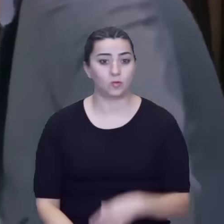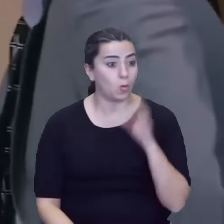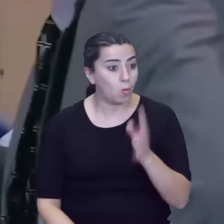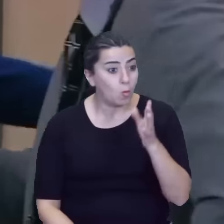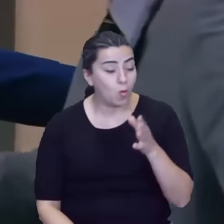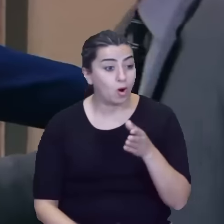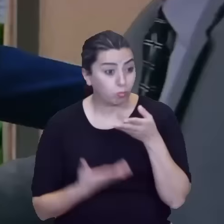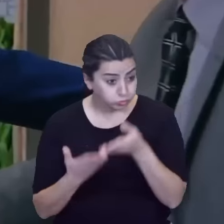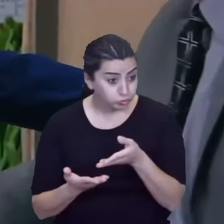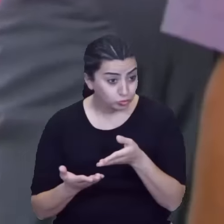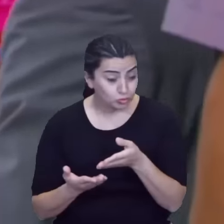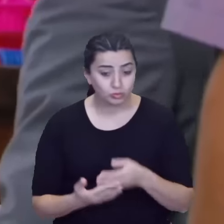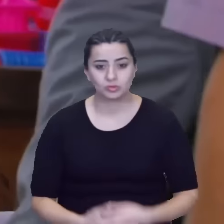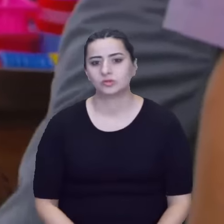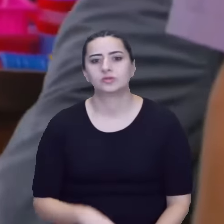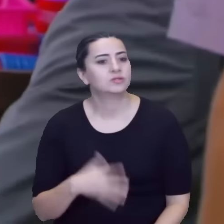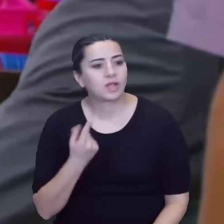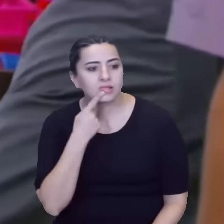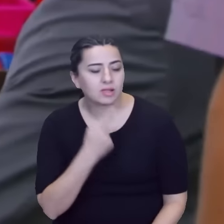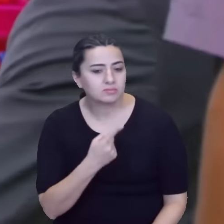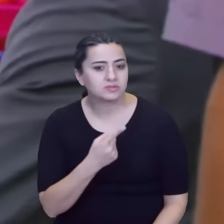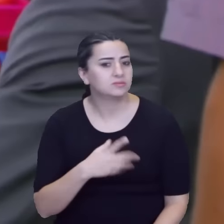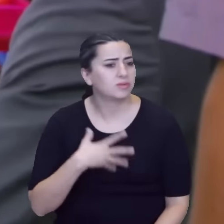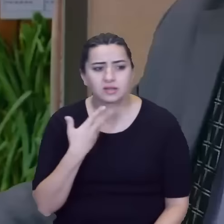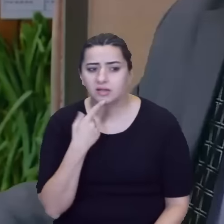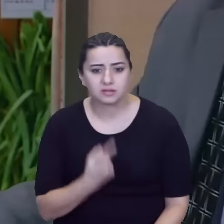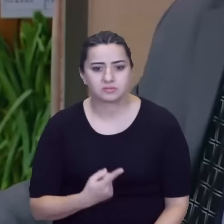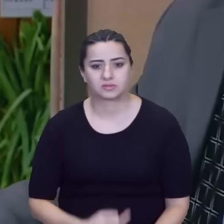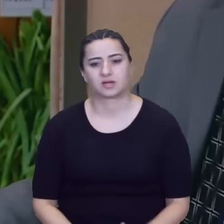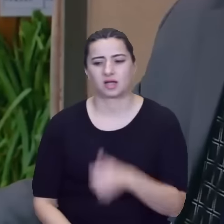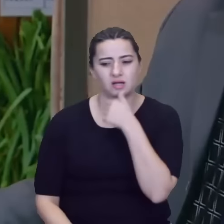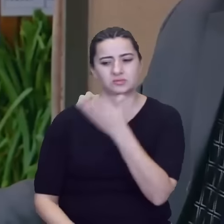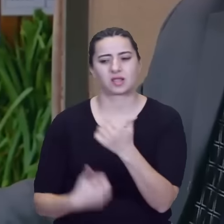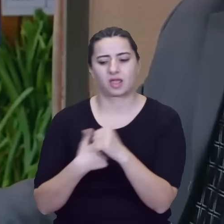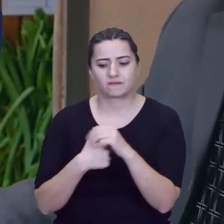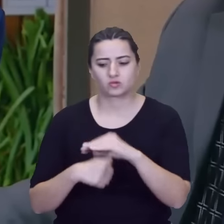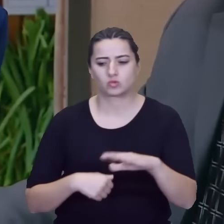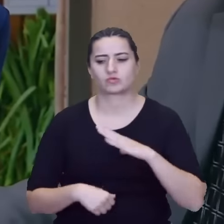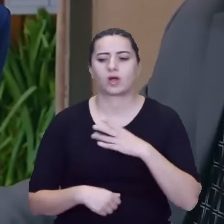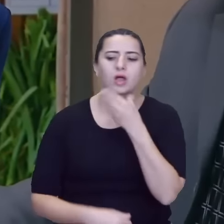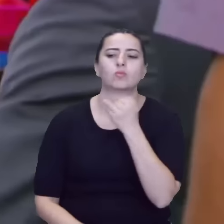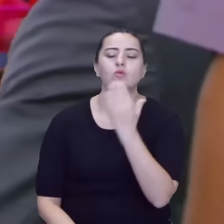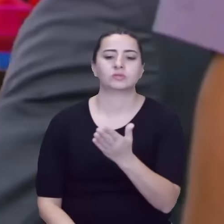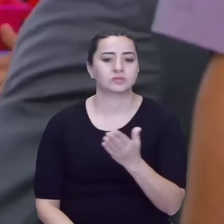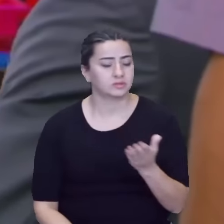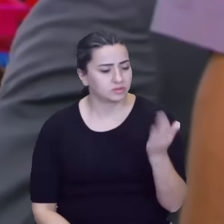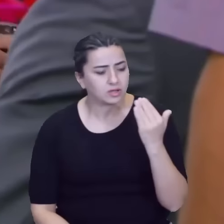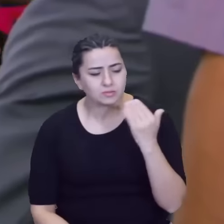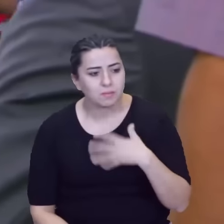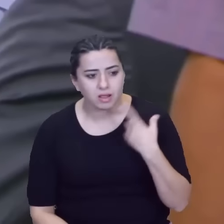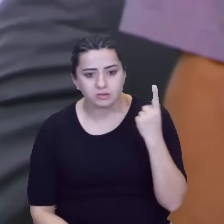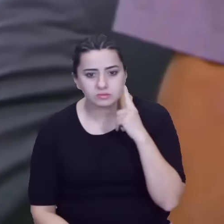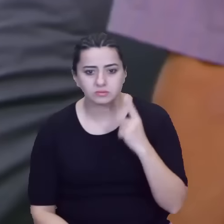Yuh! Bu mu yapacakmış? Ne demiş, ne demiş? Ya Nevzat ne demiş? Ya abi sen evli barklı adamsın, sana nasıl söyleyeyim ya? Ya Allah, gel kulağıma söyle,